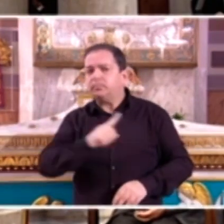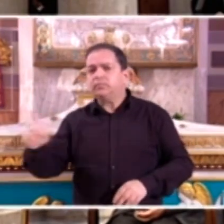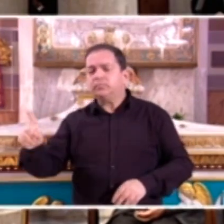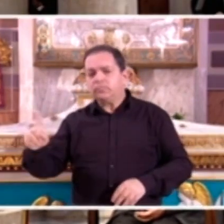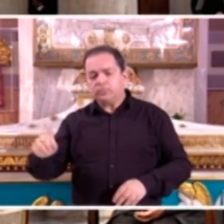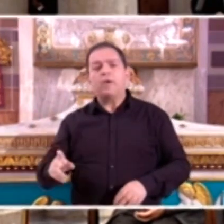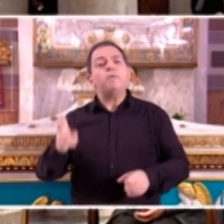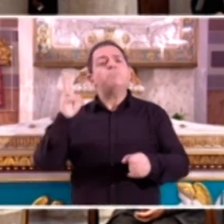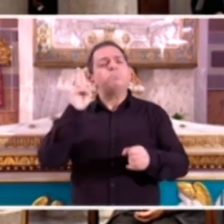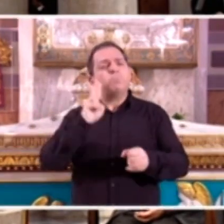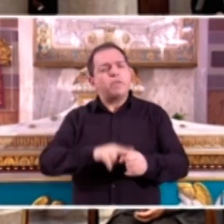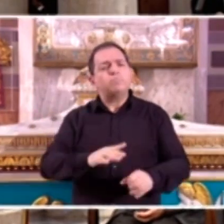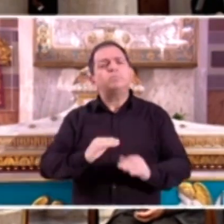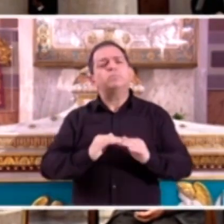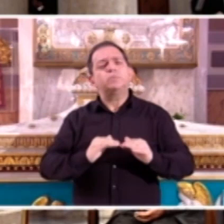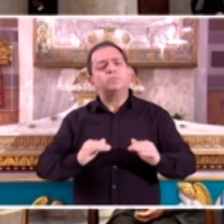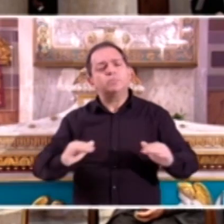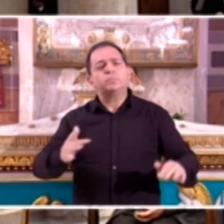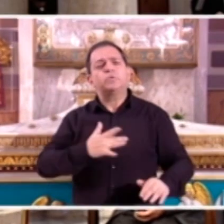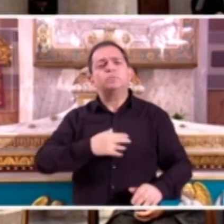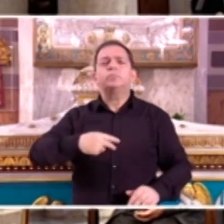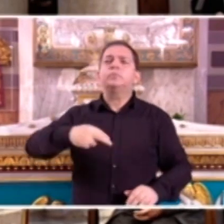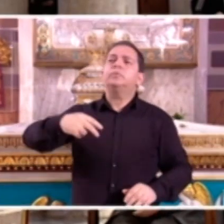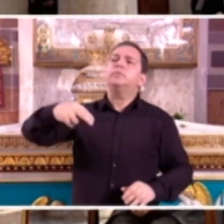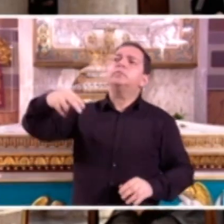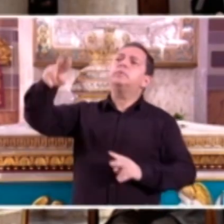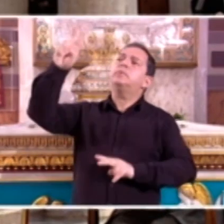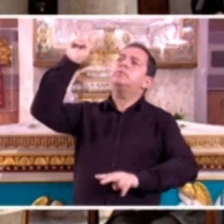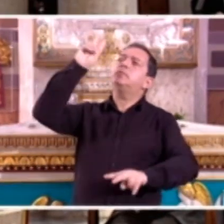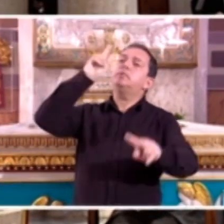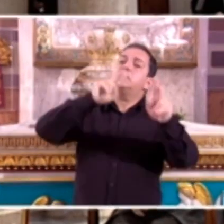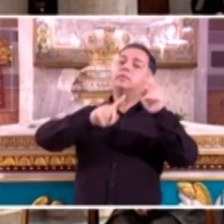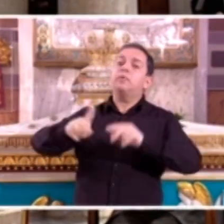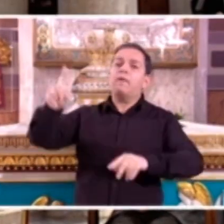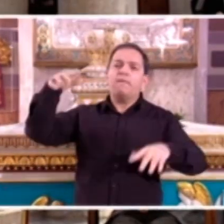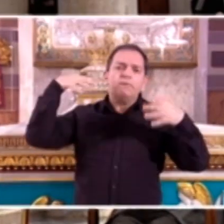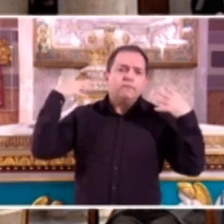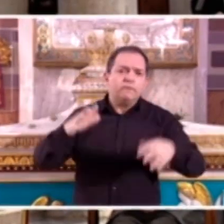ανεπέσχυντα ειρηνικά και καλήν